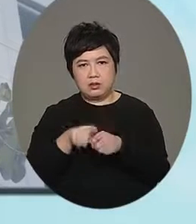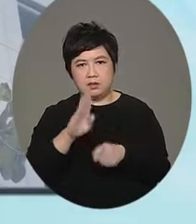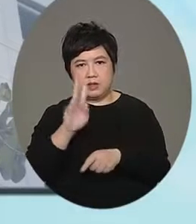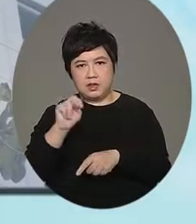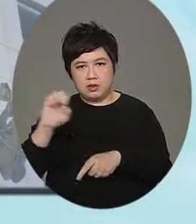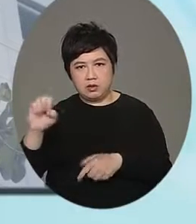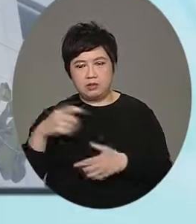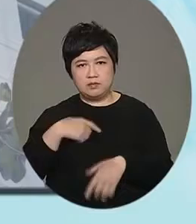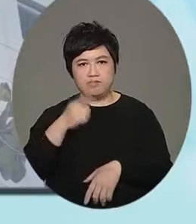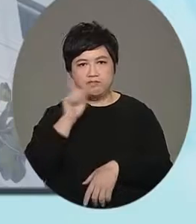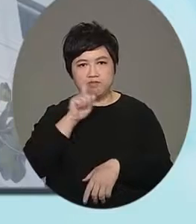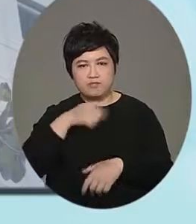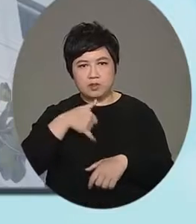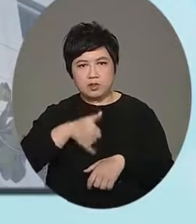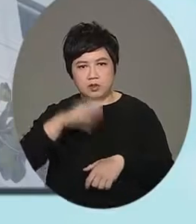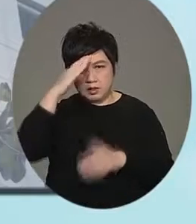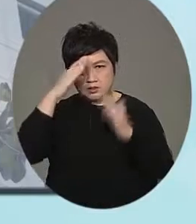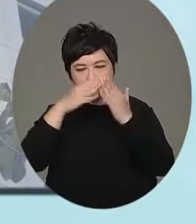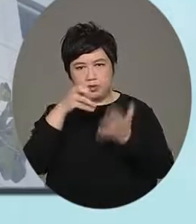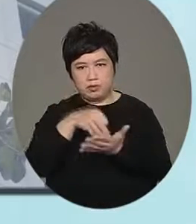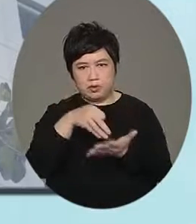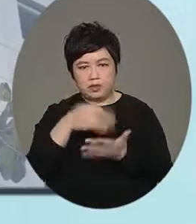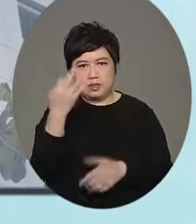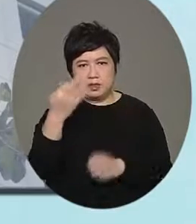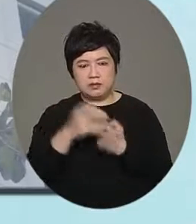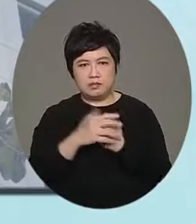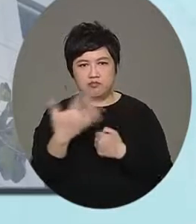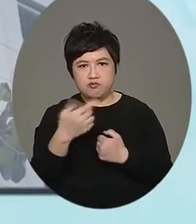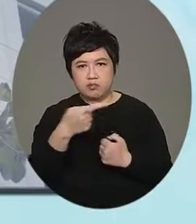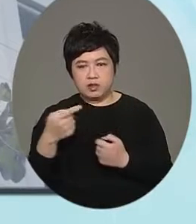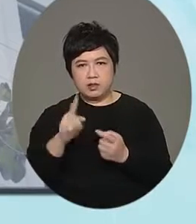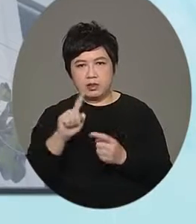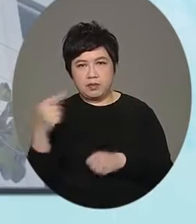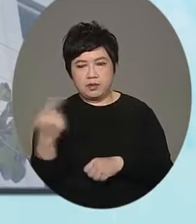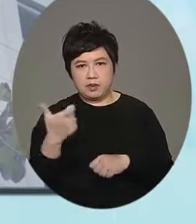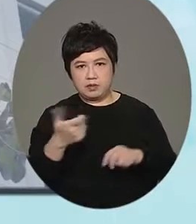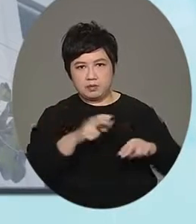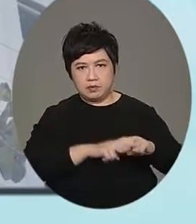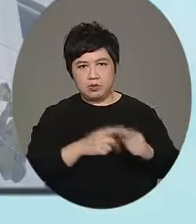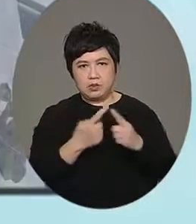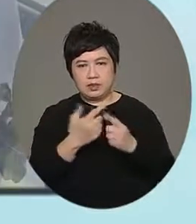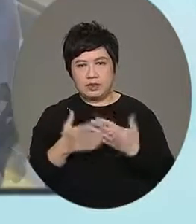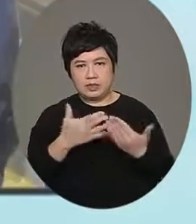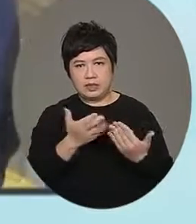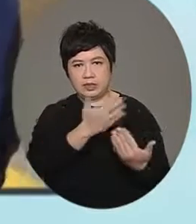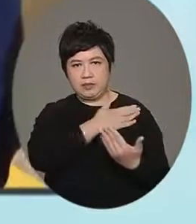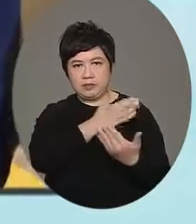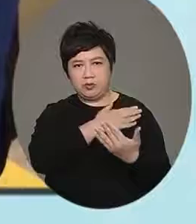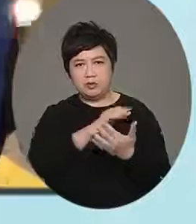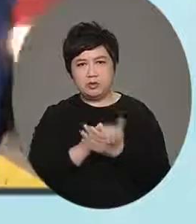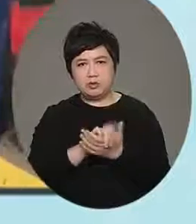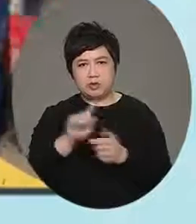每個星期到警署報到3次，以及50,000-100,000元保釋金和人事擔保。至於其